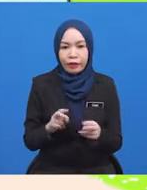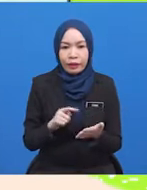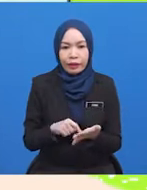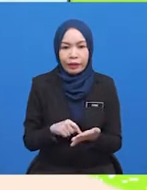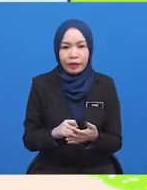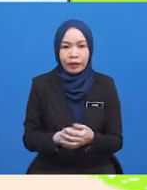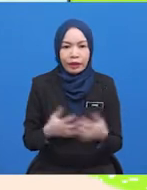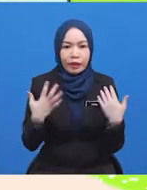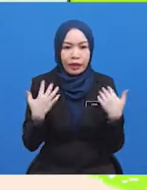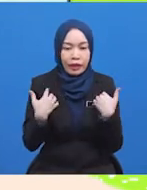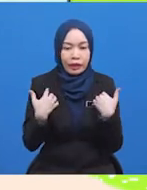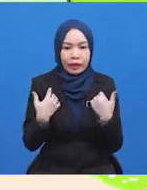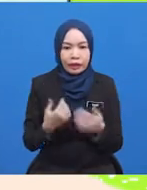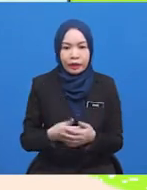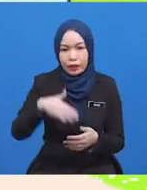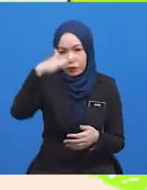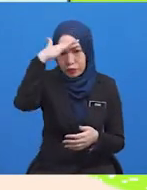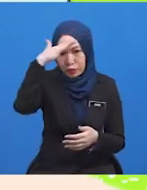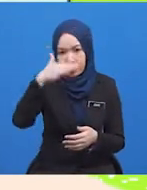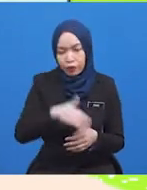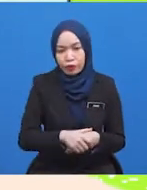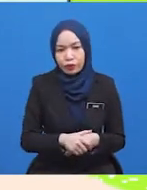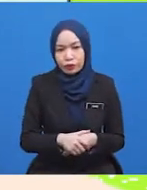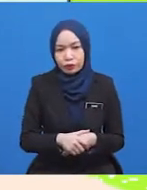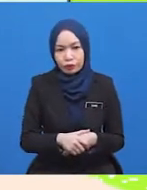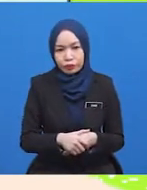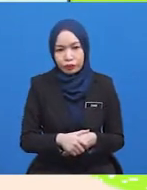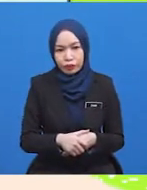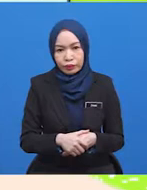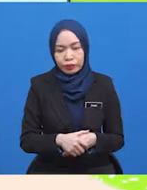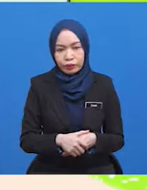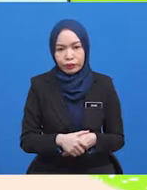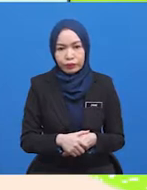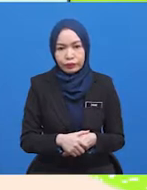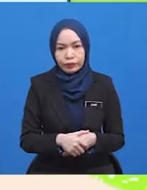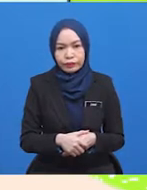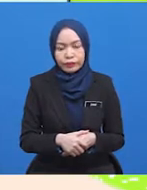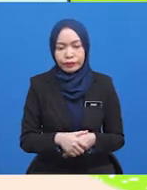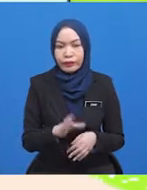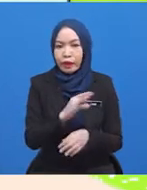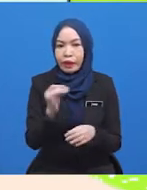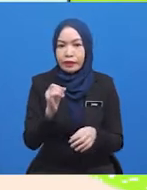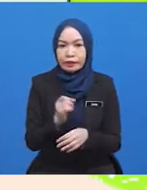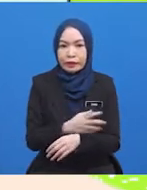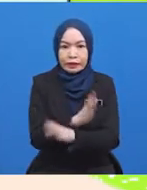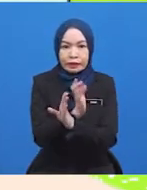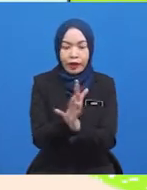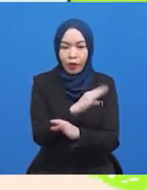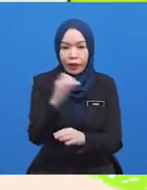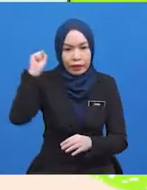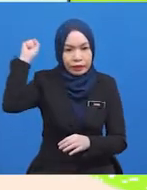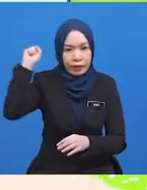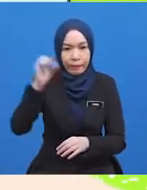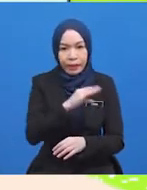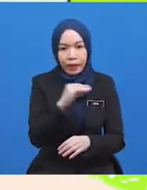di Mersing Johor, Mukah Sarawak dan Silim Popon di Sabah. Akhir sekali,